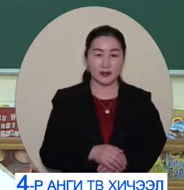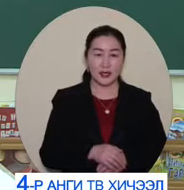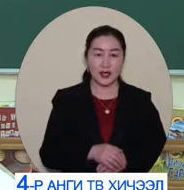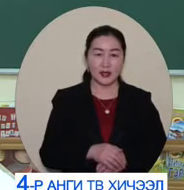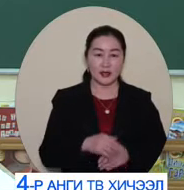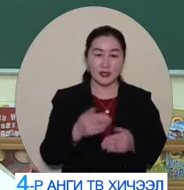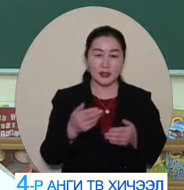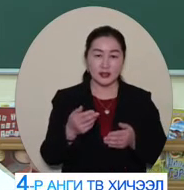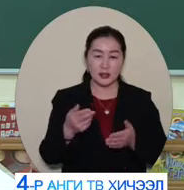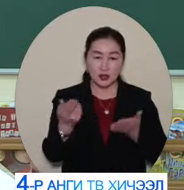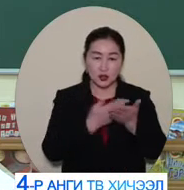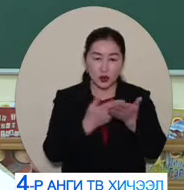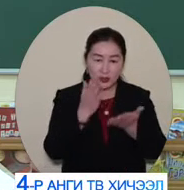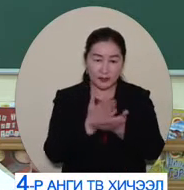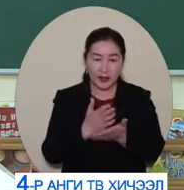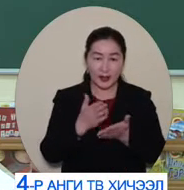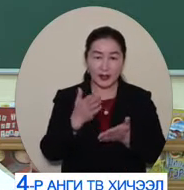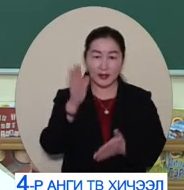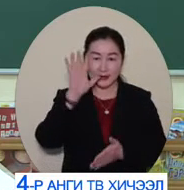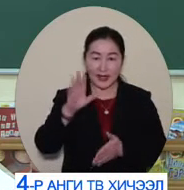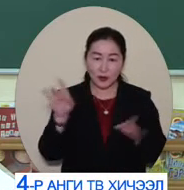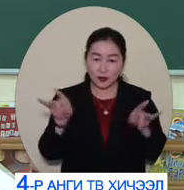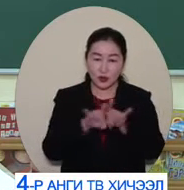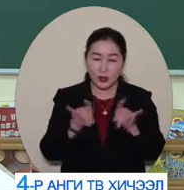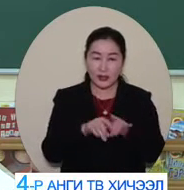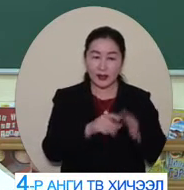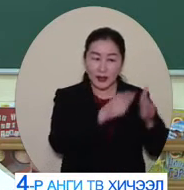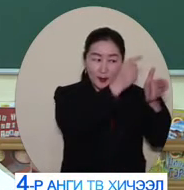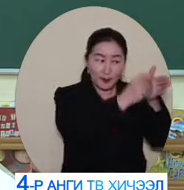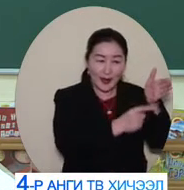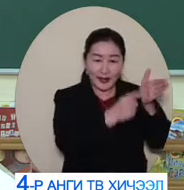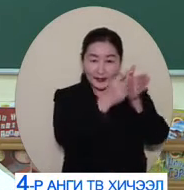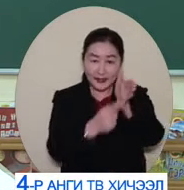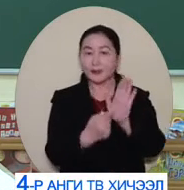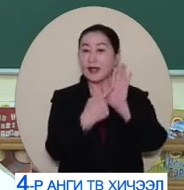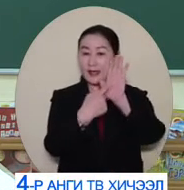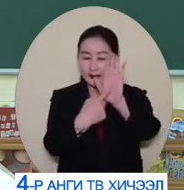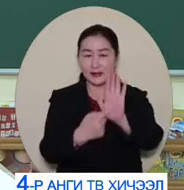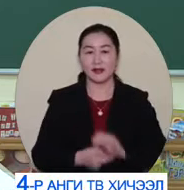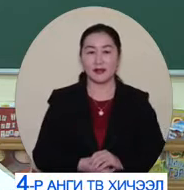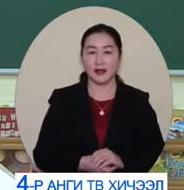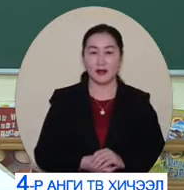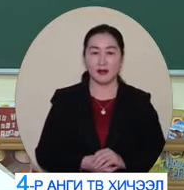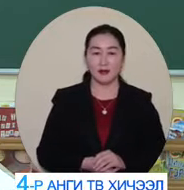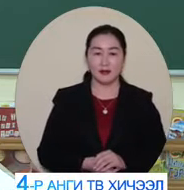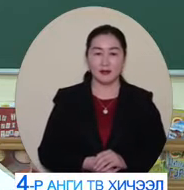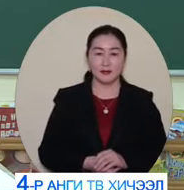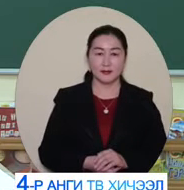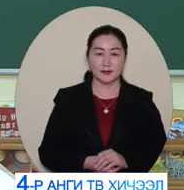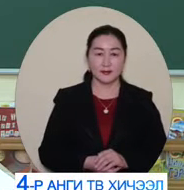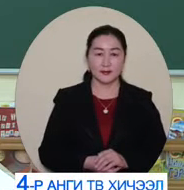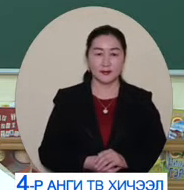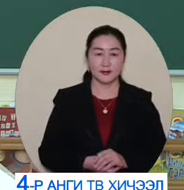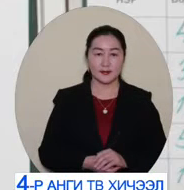одоо энэ өндрүүдийг одоо энэ зургатж байгаа 5 зүйлийн өндрийг багнан диаграммаар илэрхийлээд үлдэх нь байна. За